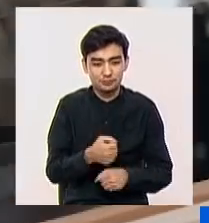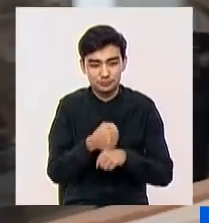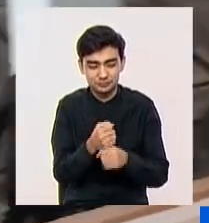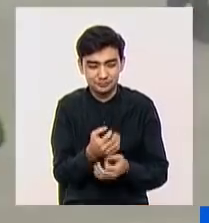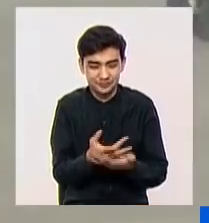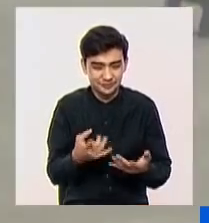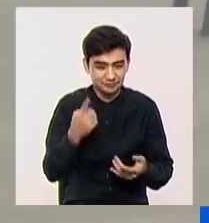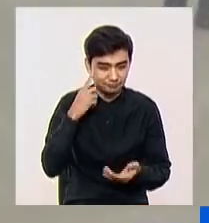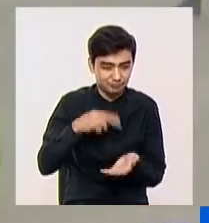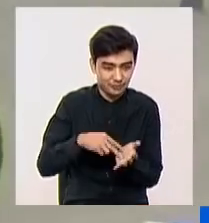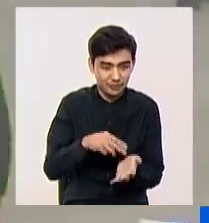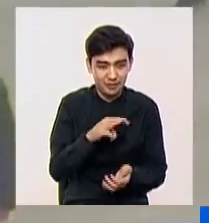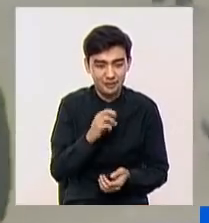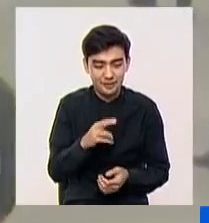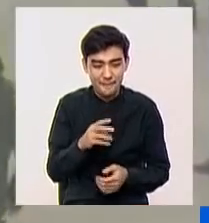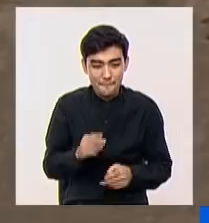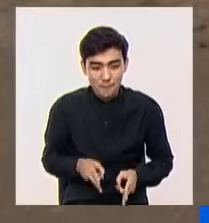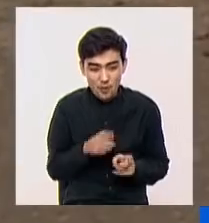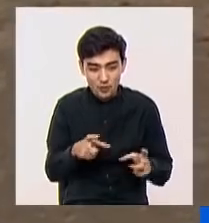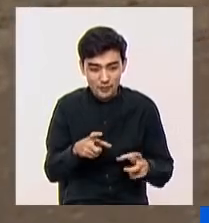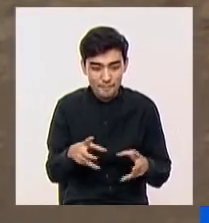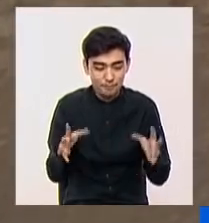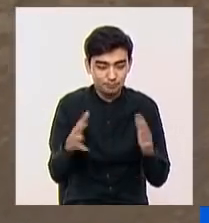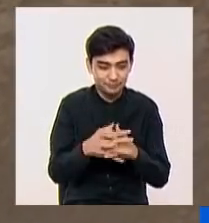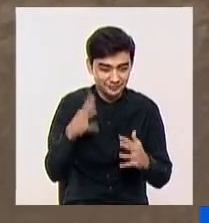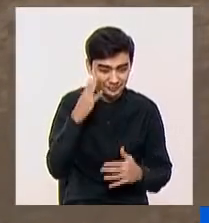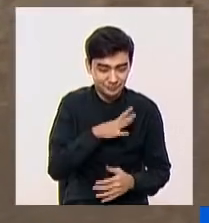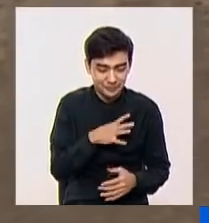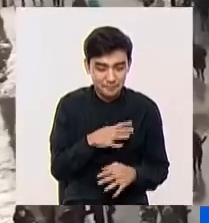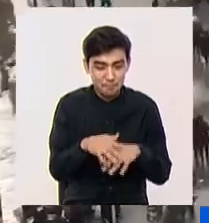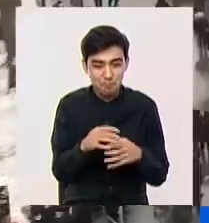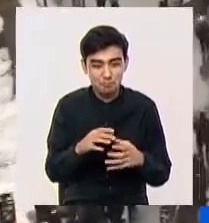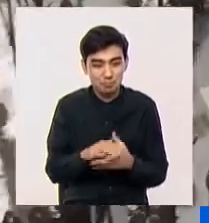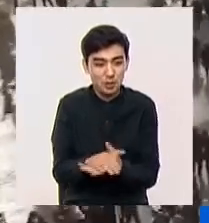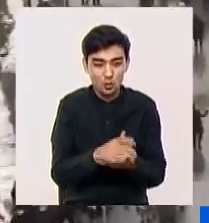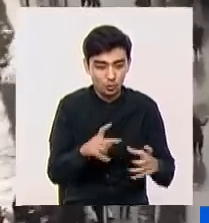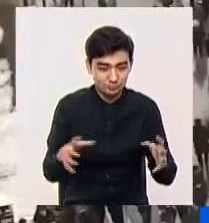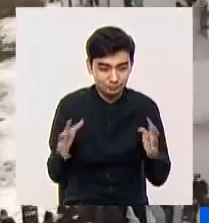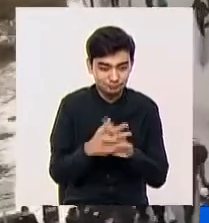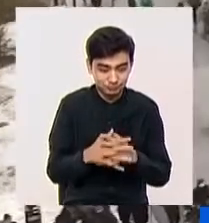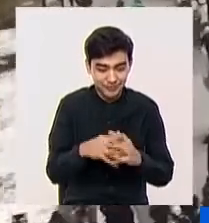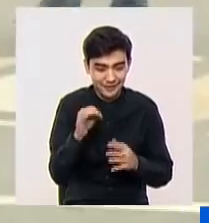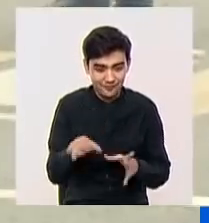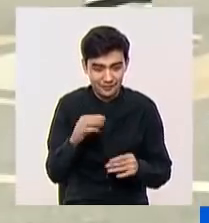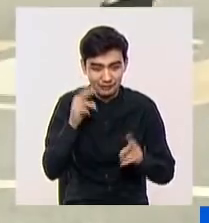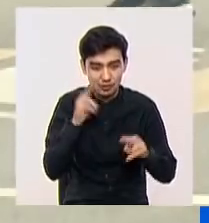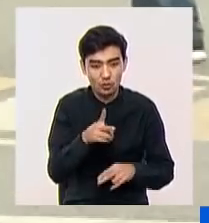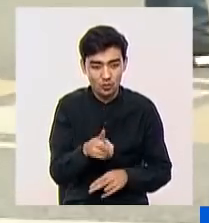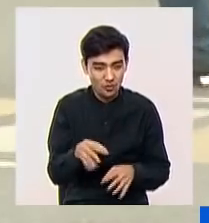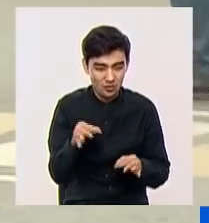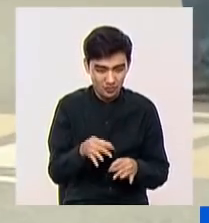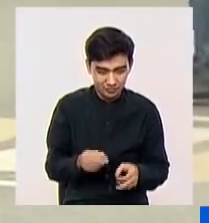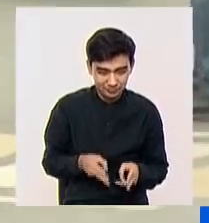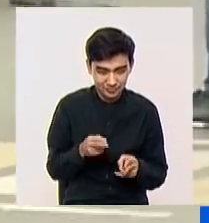меняют тактику бандиты пытаются слиться с мирным населением переодеваются и сбривают бороду страна переживает самый масштабный